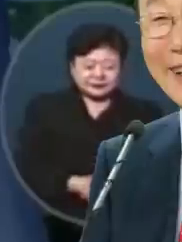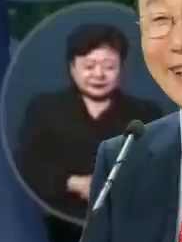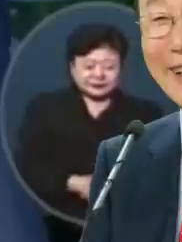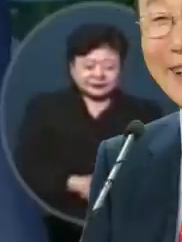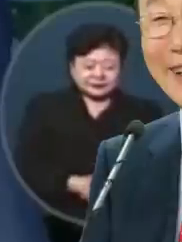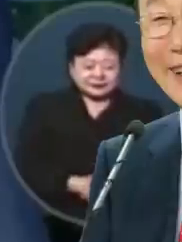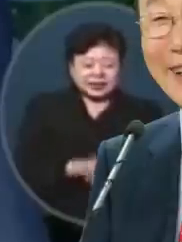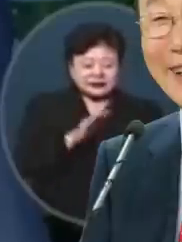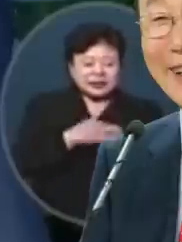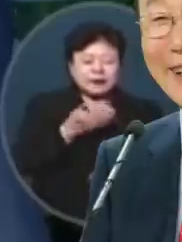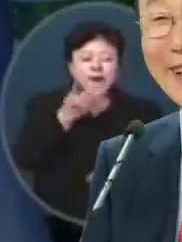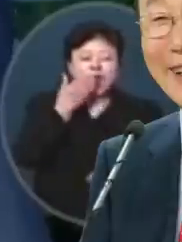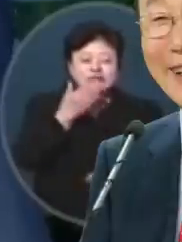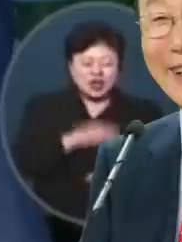뭘 잘못 먹어서